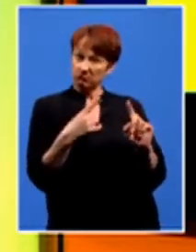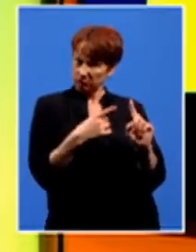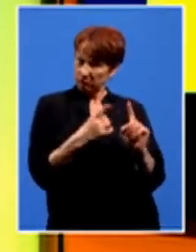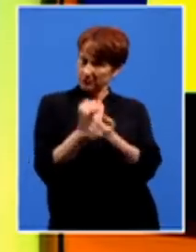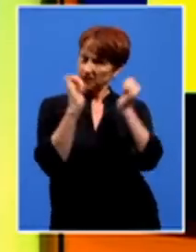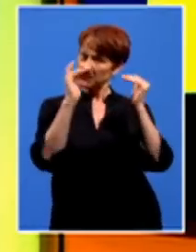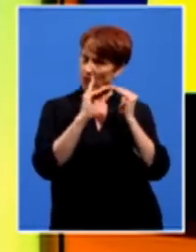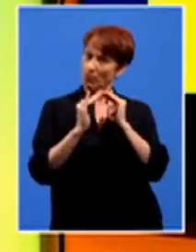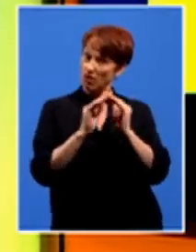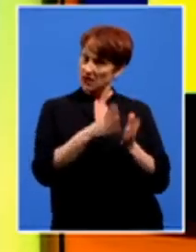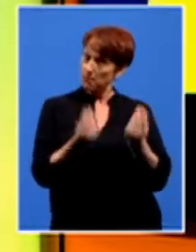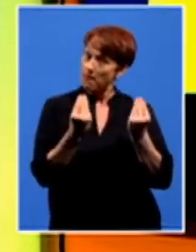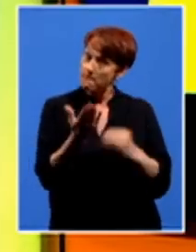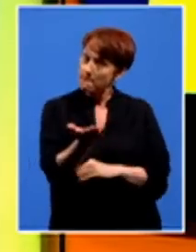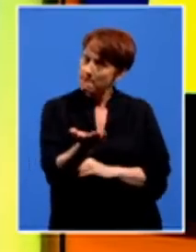him.